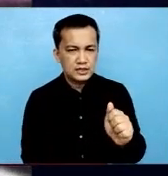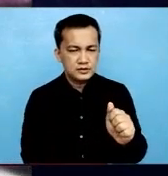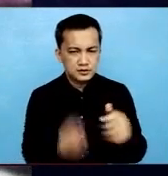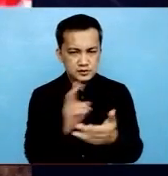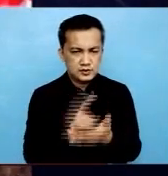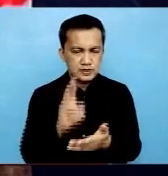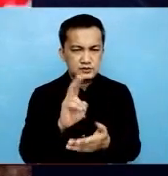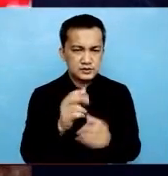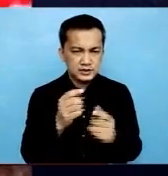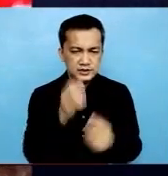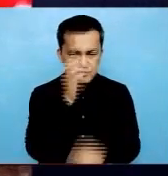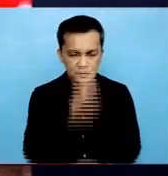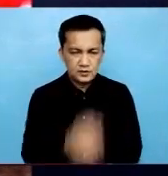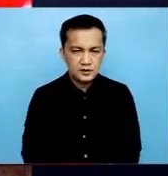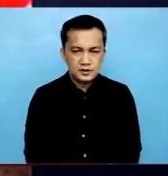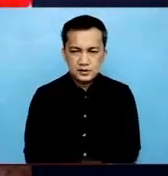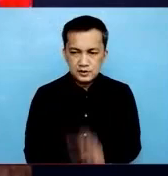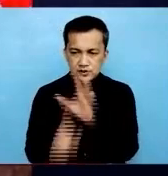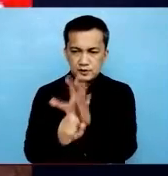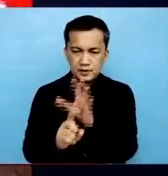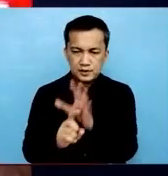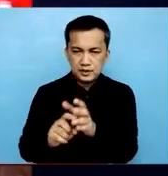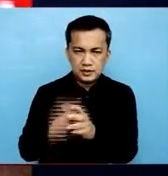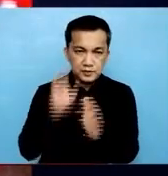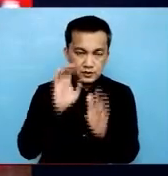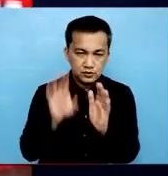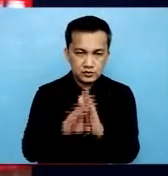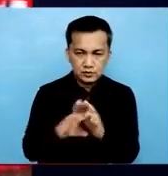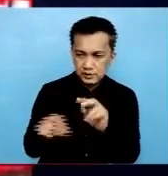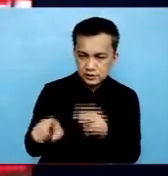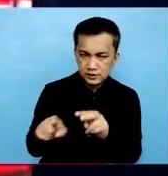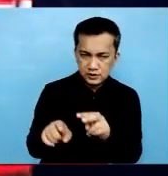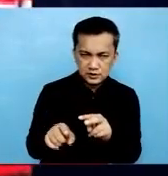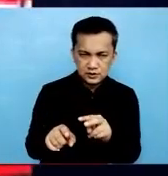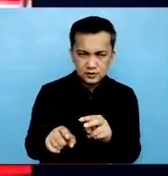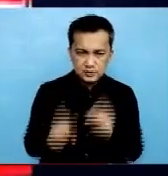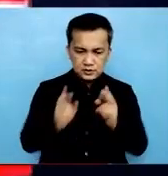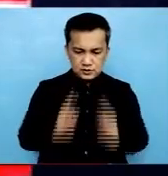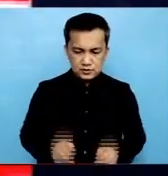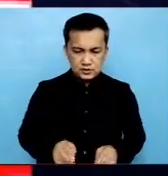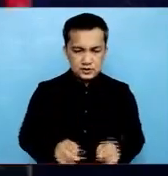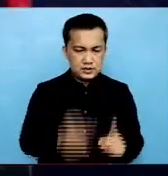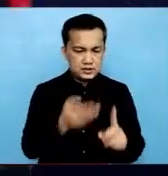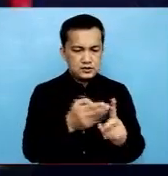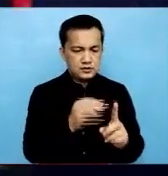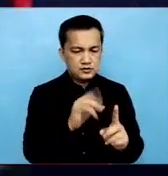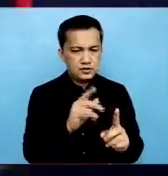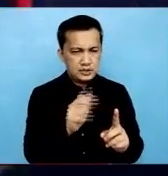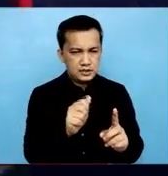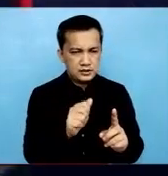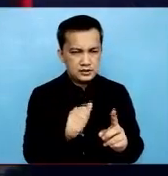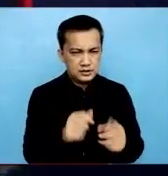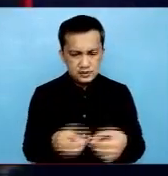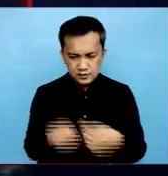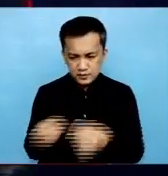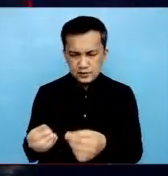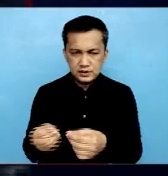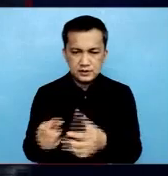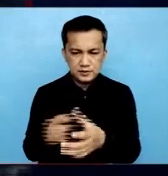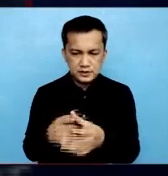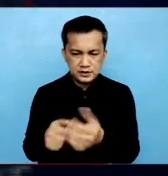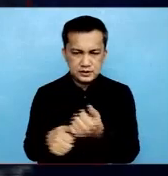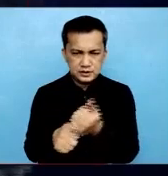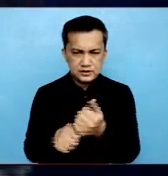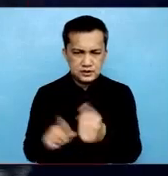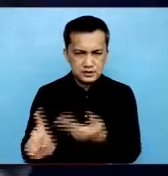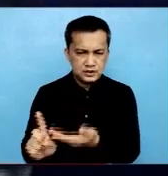Cebu. Sa viral photos, makikita ang naka-uniform na si Julia habang binibigyan ng first aid ang